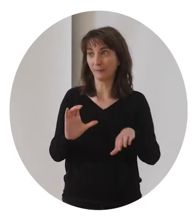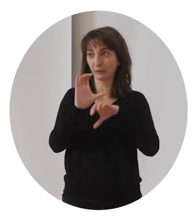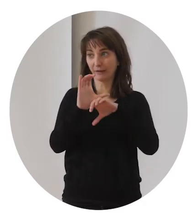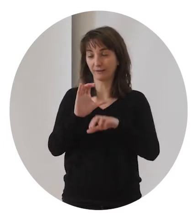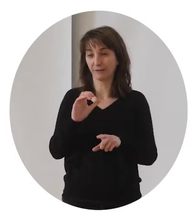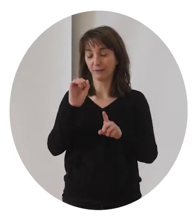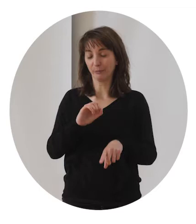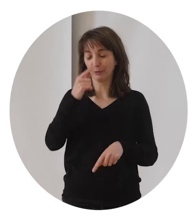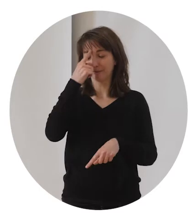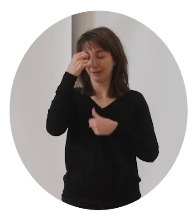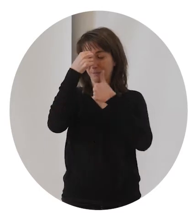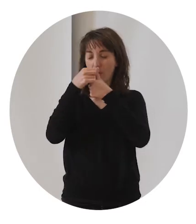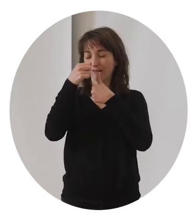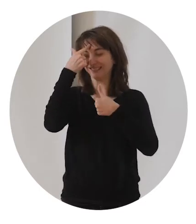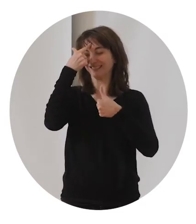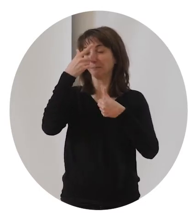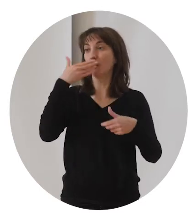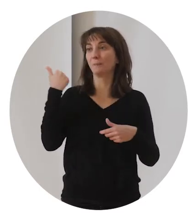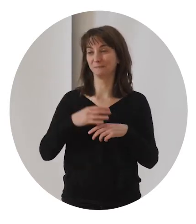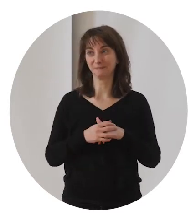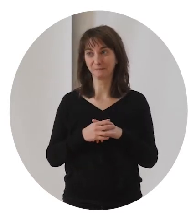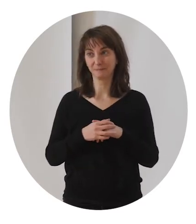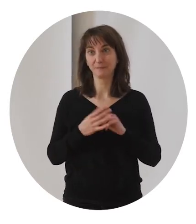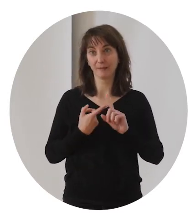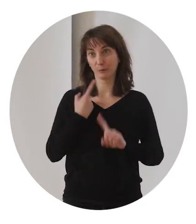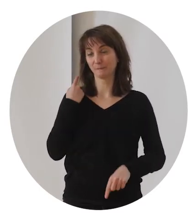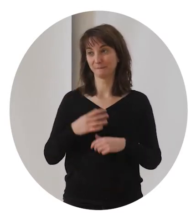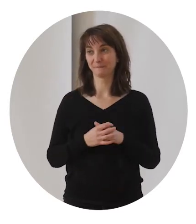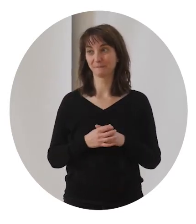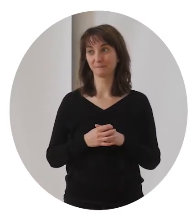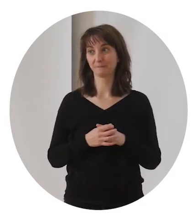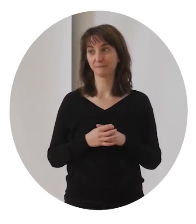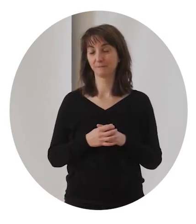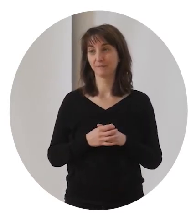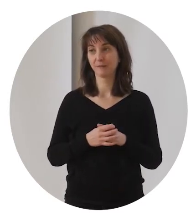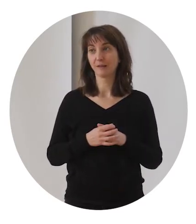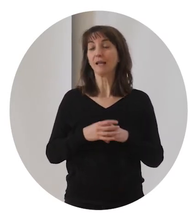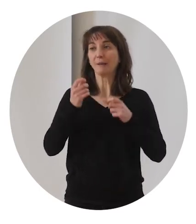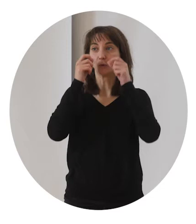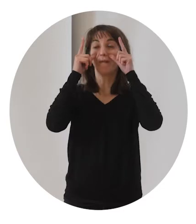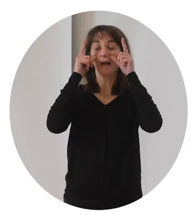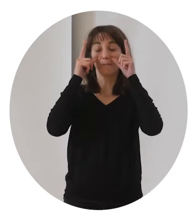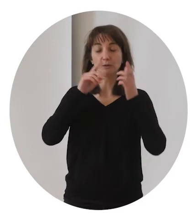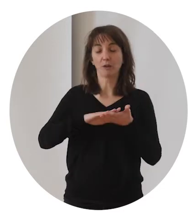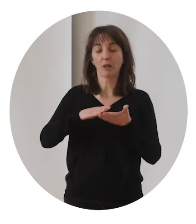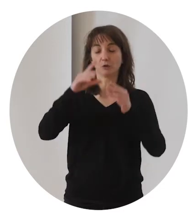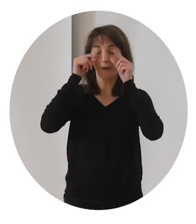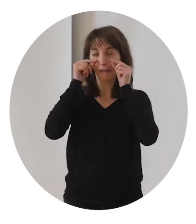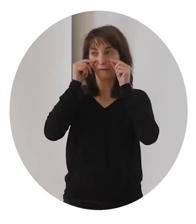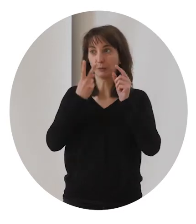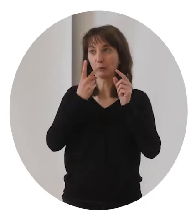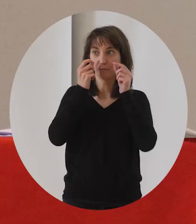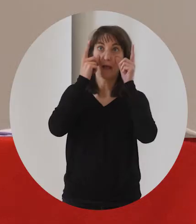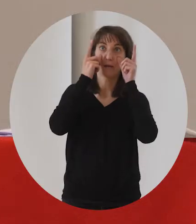renforce la mémoire de la lettre. Voilà. C'est très important. Et de le faire yeux ouverts et yeux fermés. Et yeux ouverts,